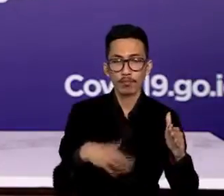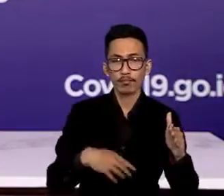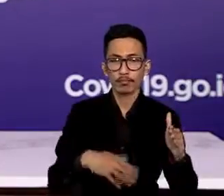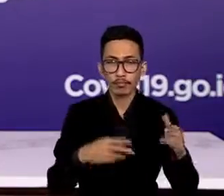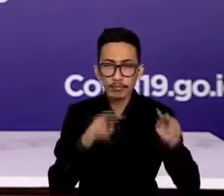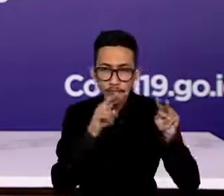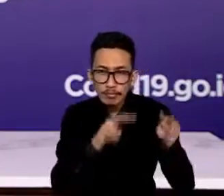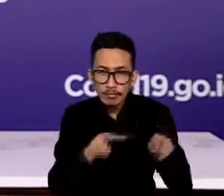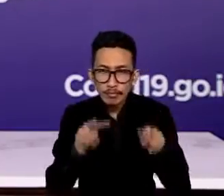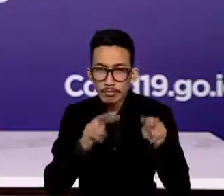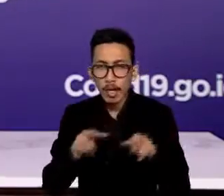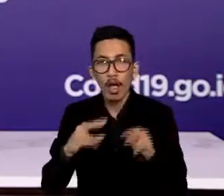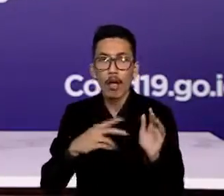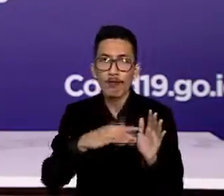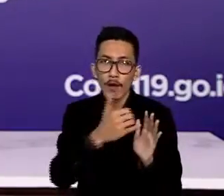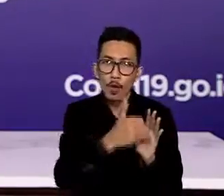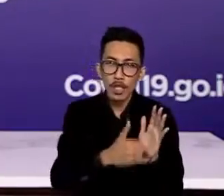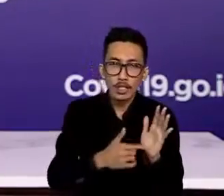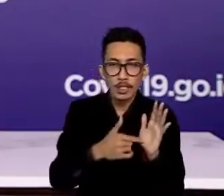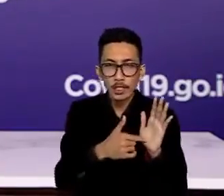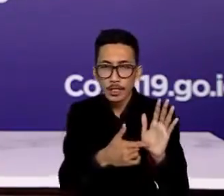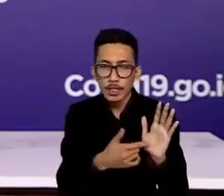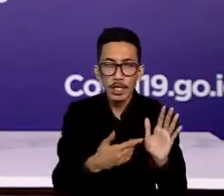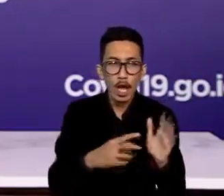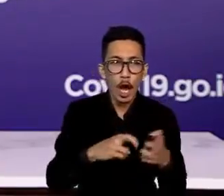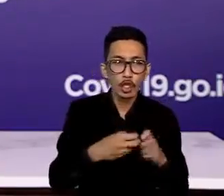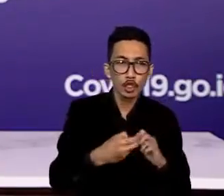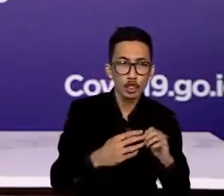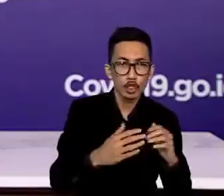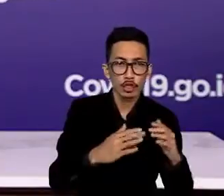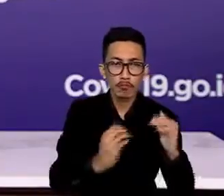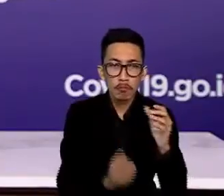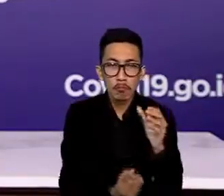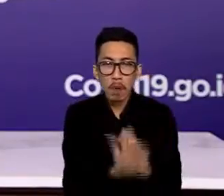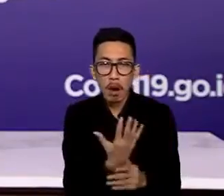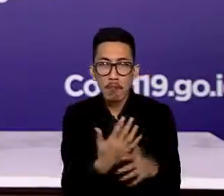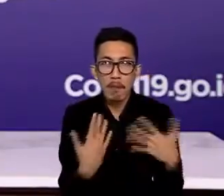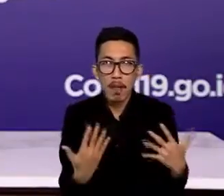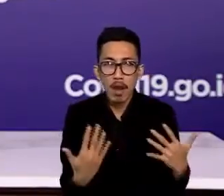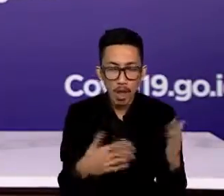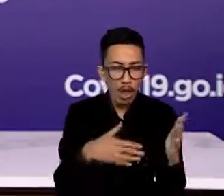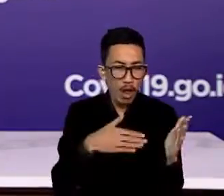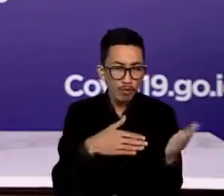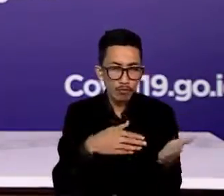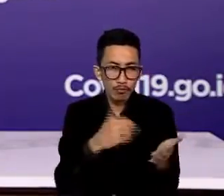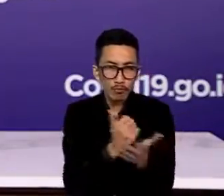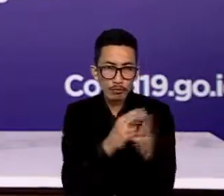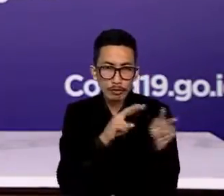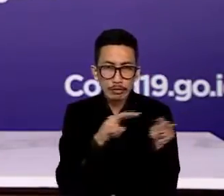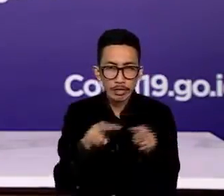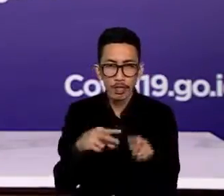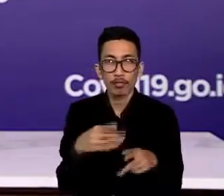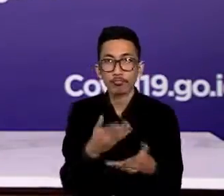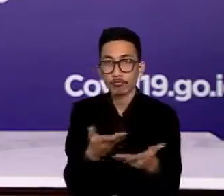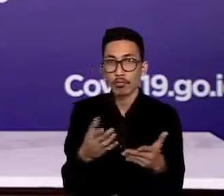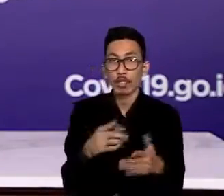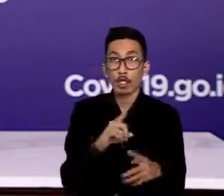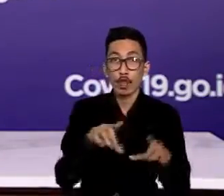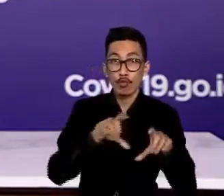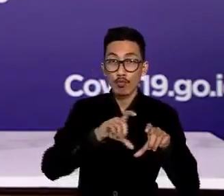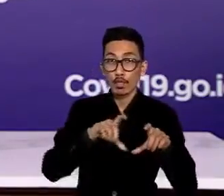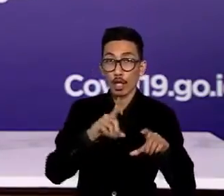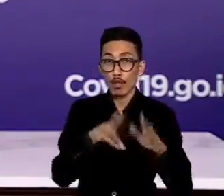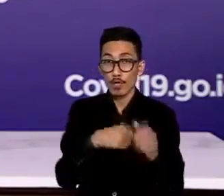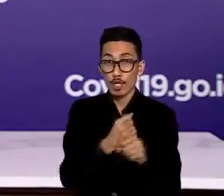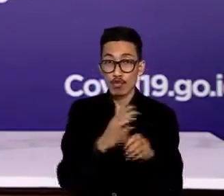menyesuaikan dengan perkembangan kasus coffee 19 untuk itu manfaatkan waktu satu minggu sebaik mungkin dengan